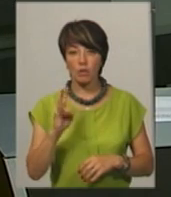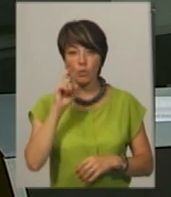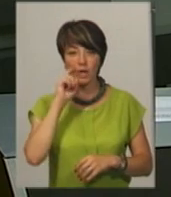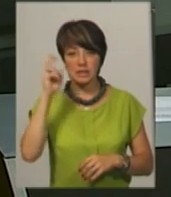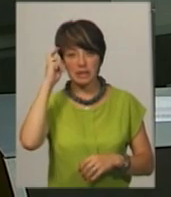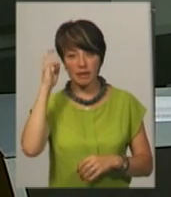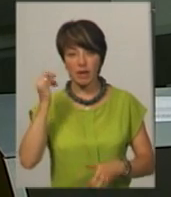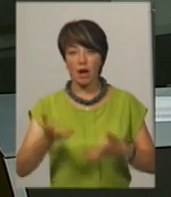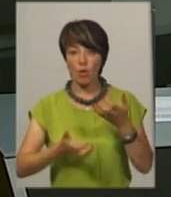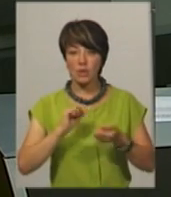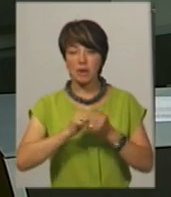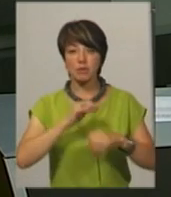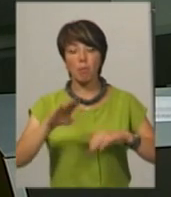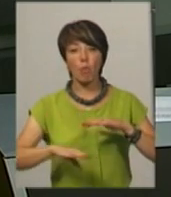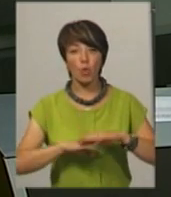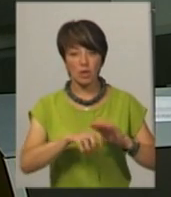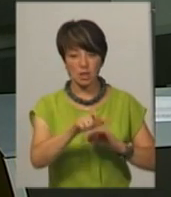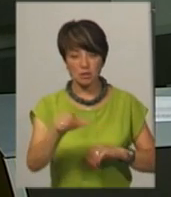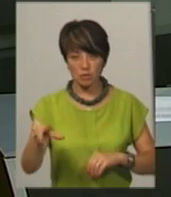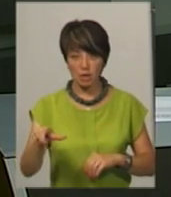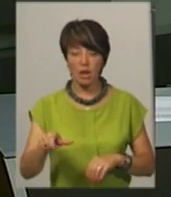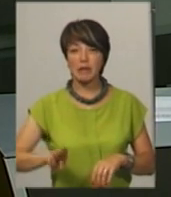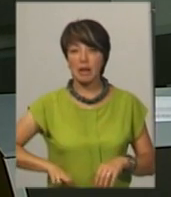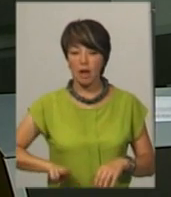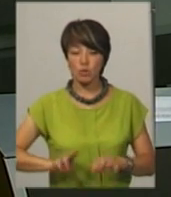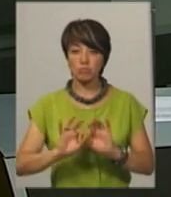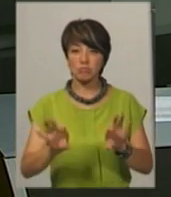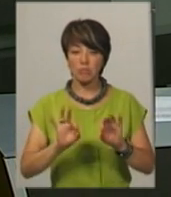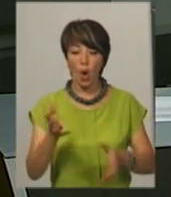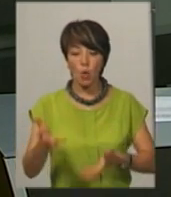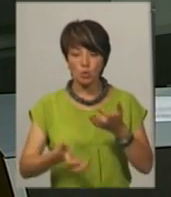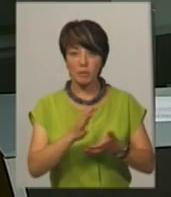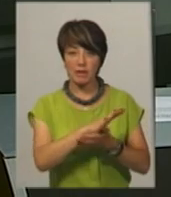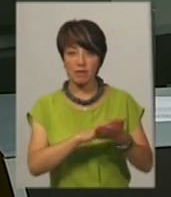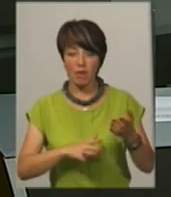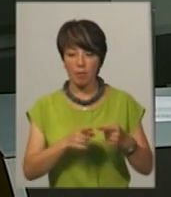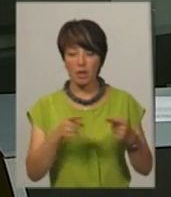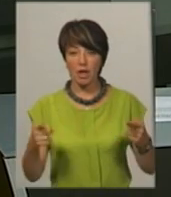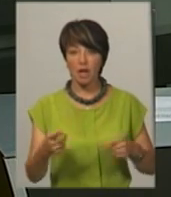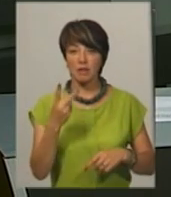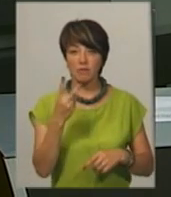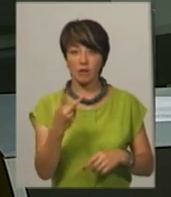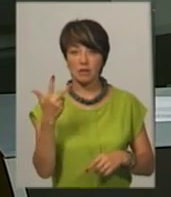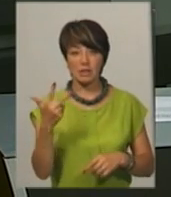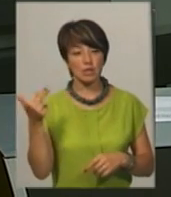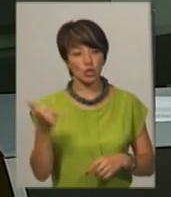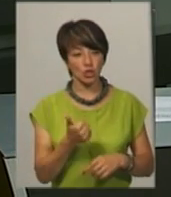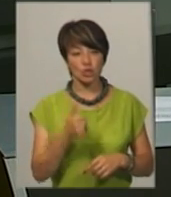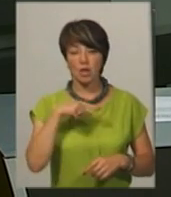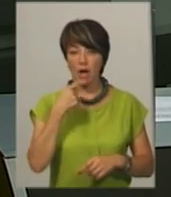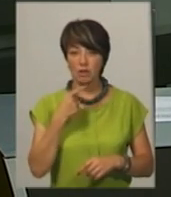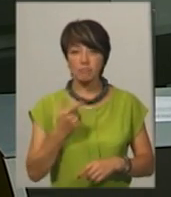Києва та археологи з Кам'янця-Подільського. Олександр Заремба додає, розкопки триватимуть протягом 2-3 4 тижнів. Каже,